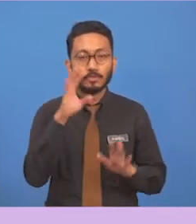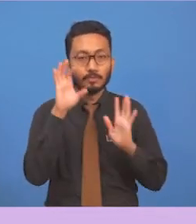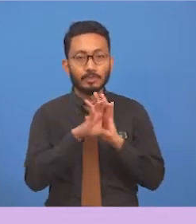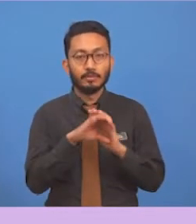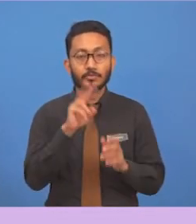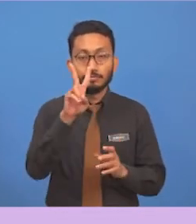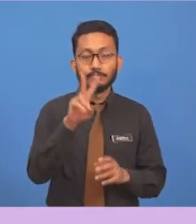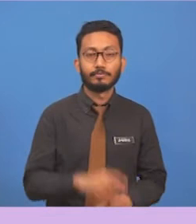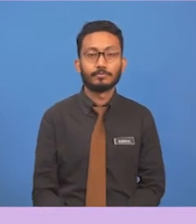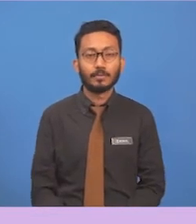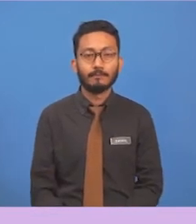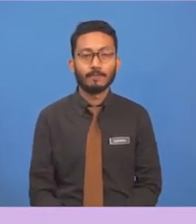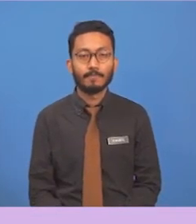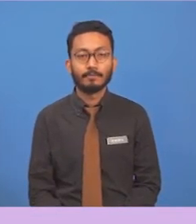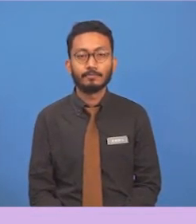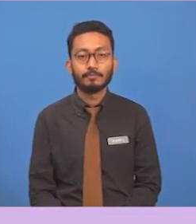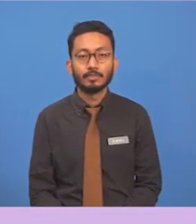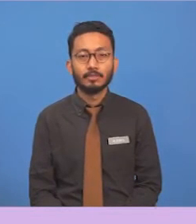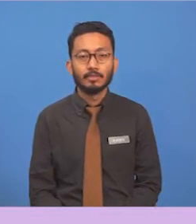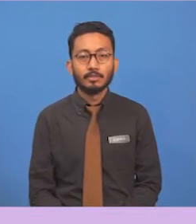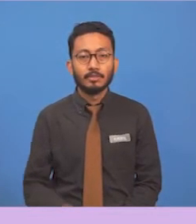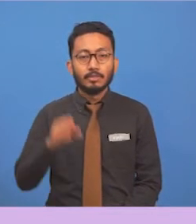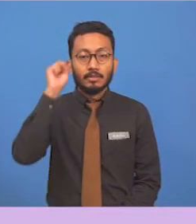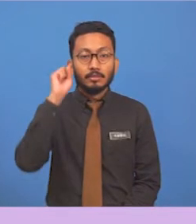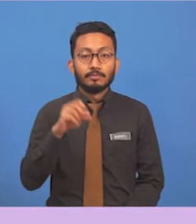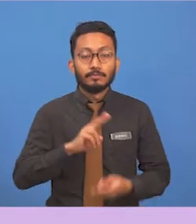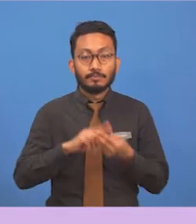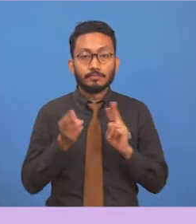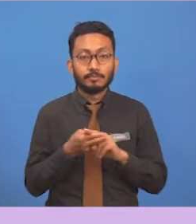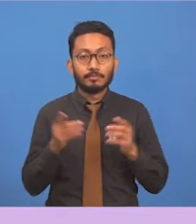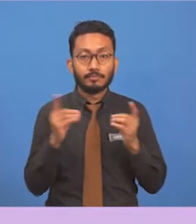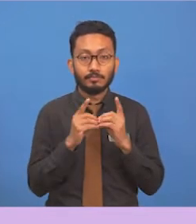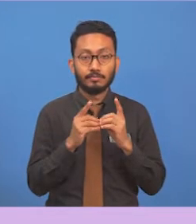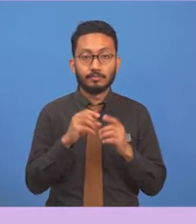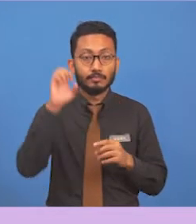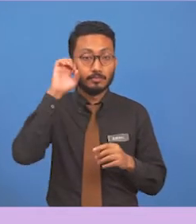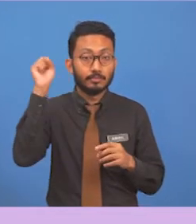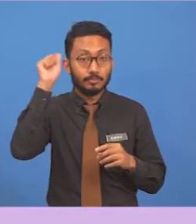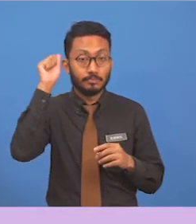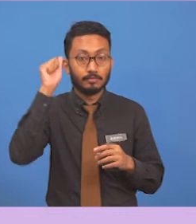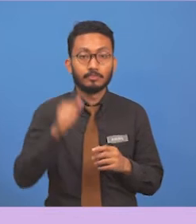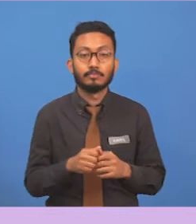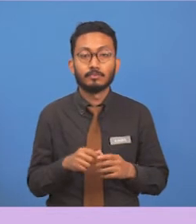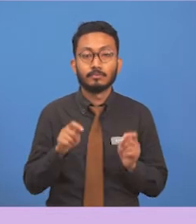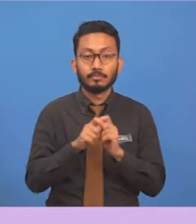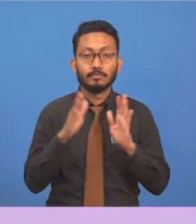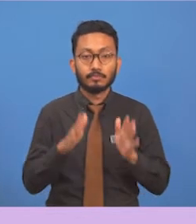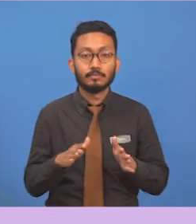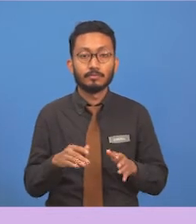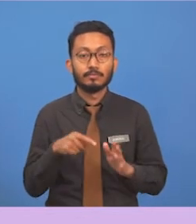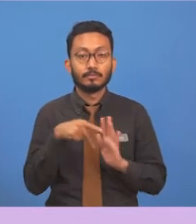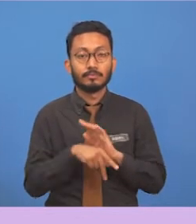dua Hasyim dan rekan-rekannya terjumpa incesr uang seorang pekerja sekolah yang baru